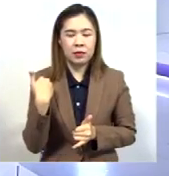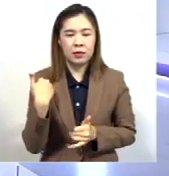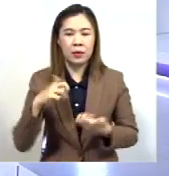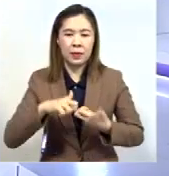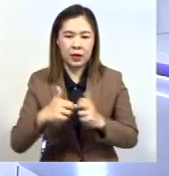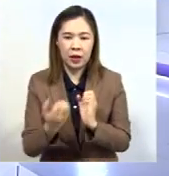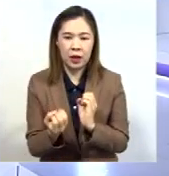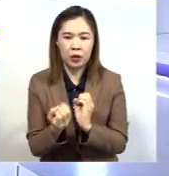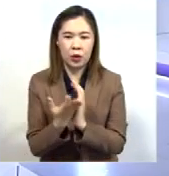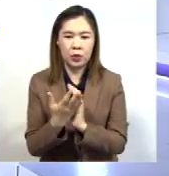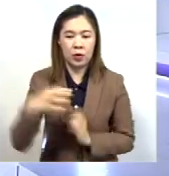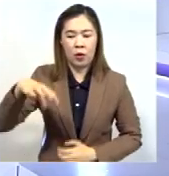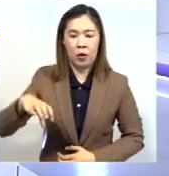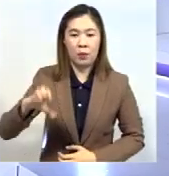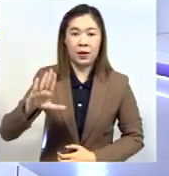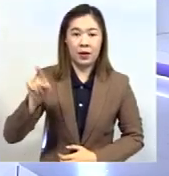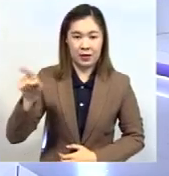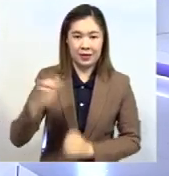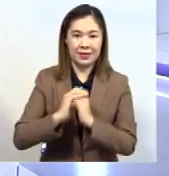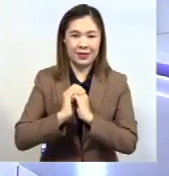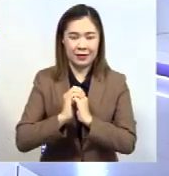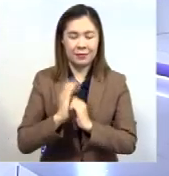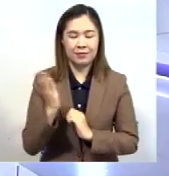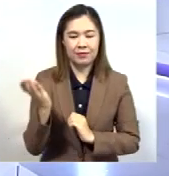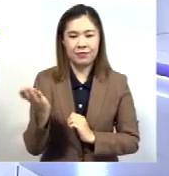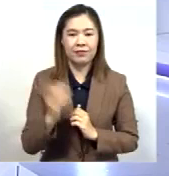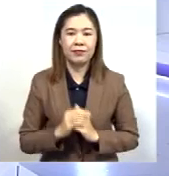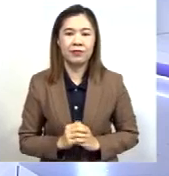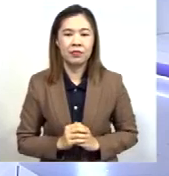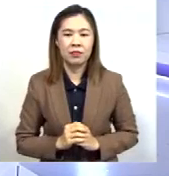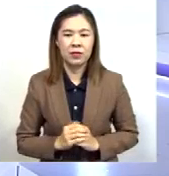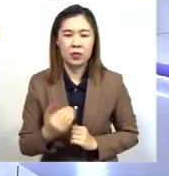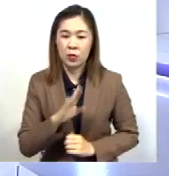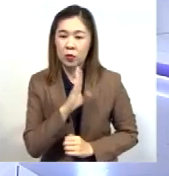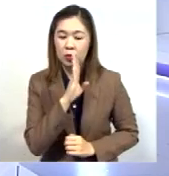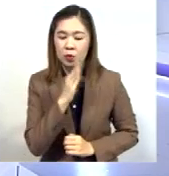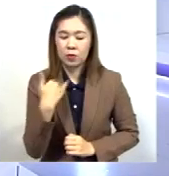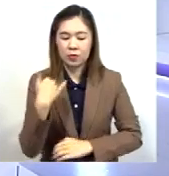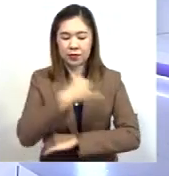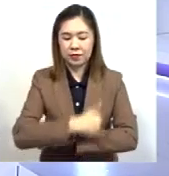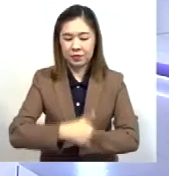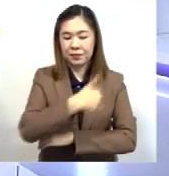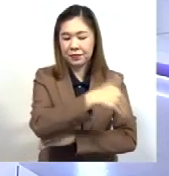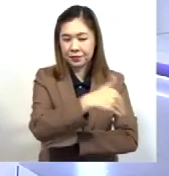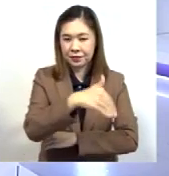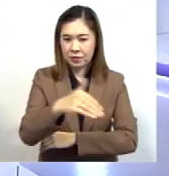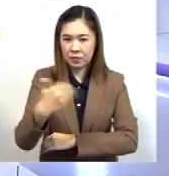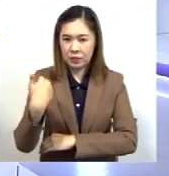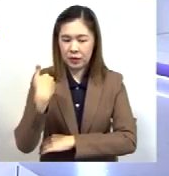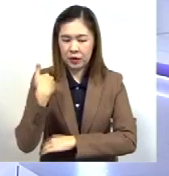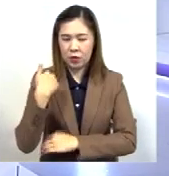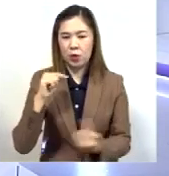าดซึ่งก็คือประเทศจีนเมืองอู่ฮั่นแล้วนั้นก็จะทำให้หากการแพร่ระบาดไปสู่ในประเทศที่ระบบสาธารณสุ